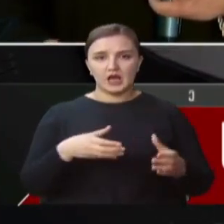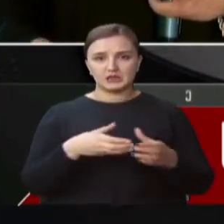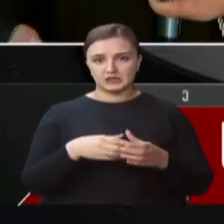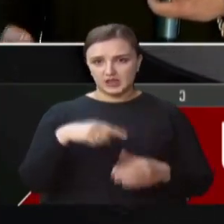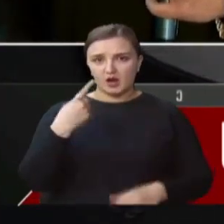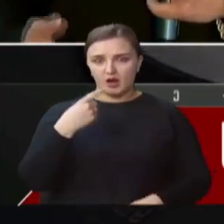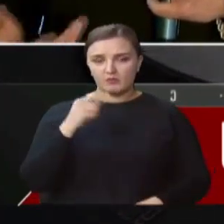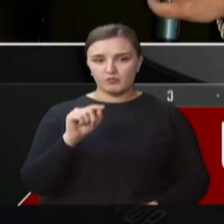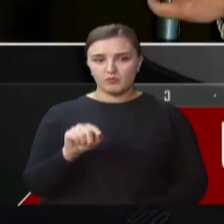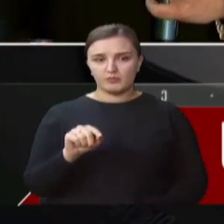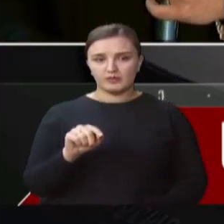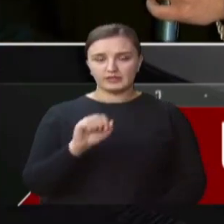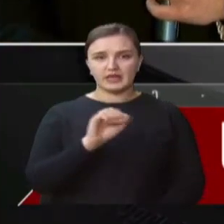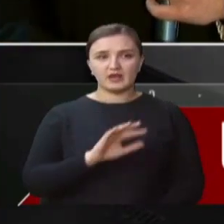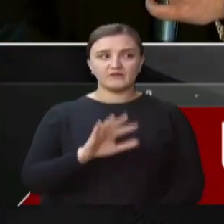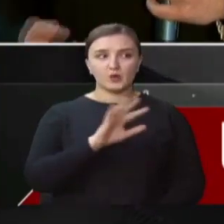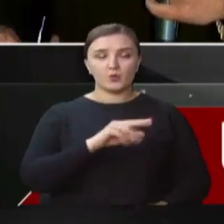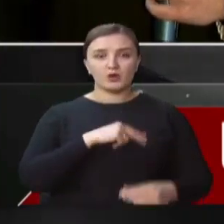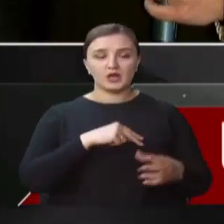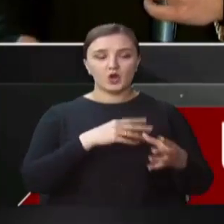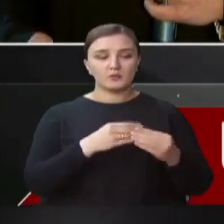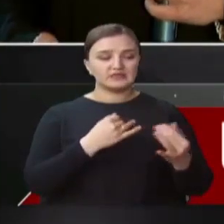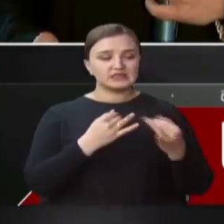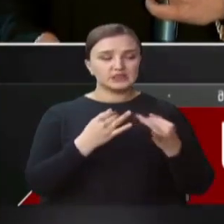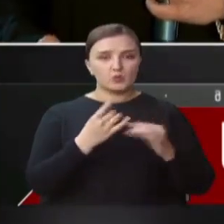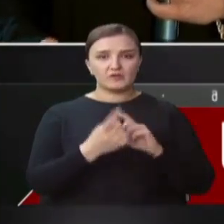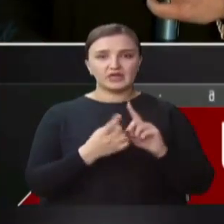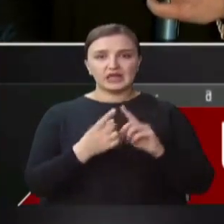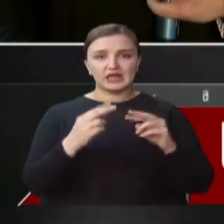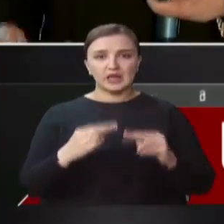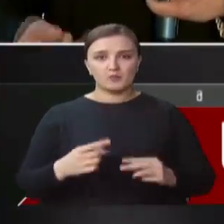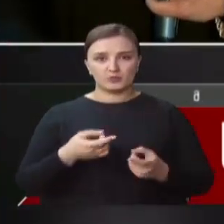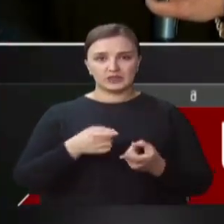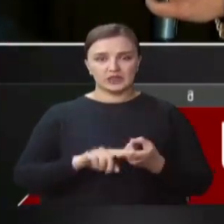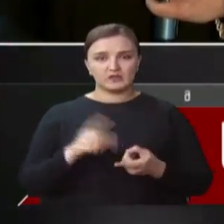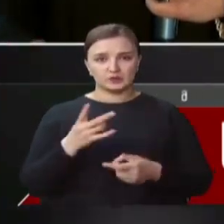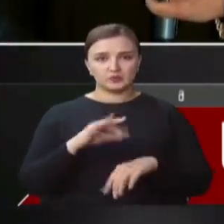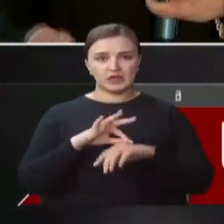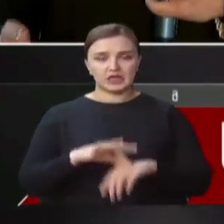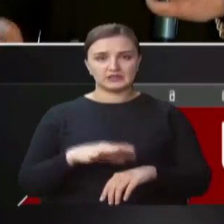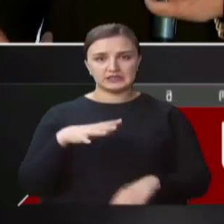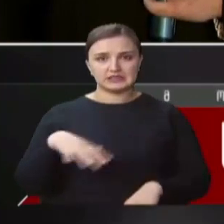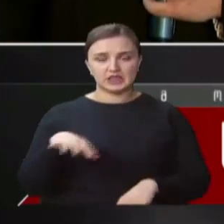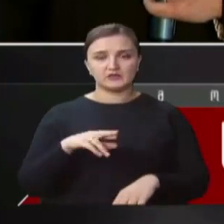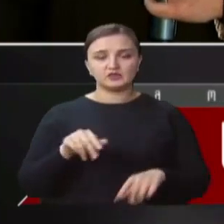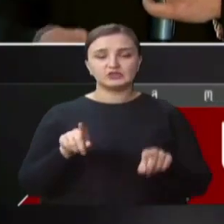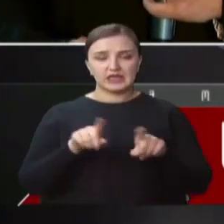აღნიშნავენ, ისინი ევროპელ კოლეგებთან საუბრობენ იმ რეფორმებთან დაკავშირებით, რომელიც უნდა გატარდეს ქვეყანაში და